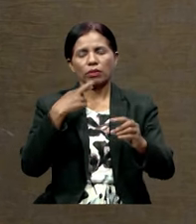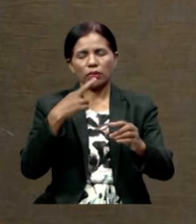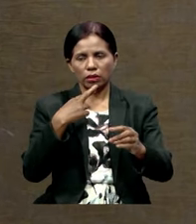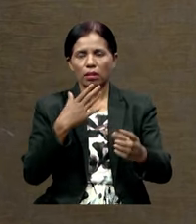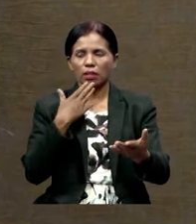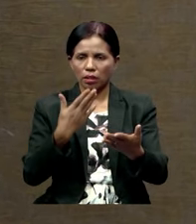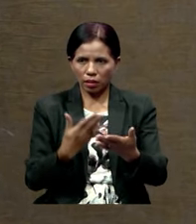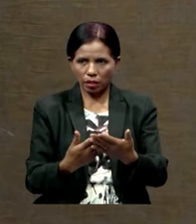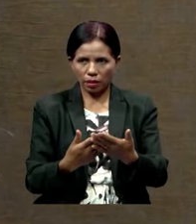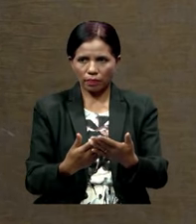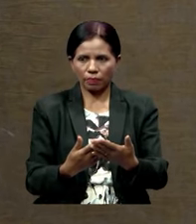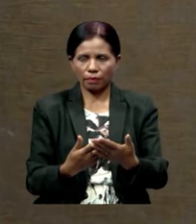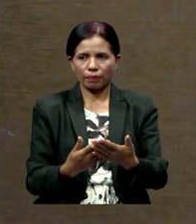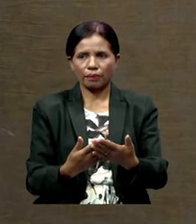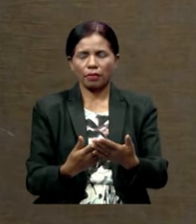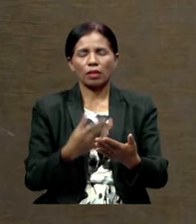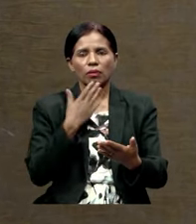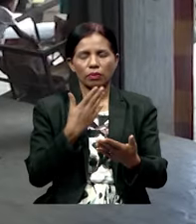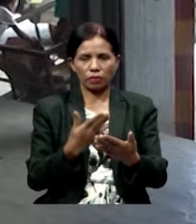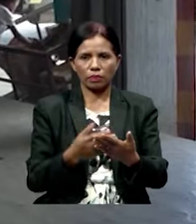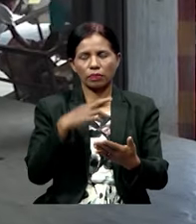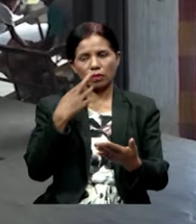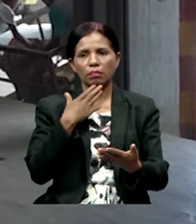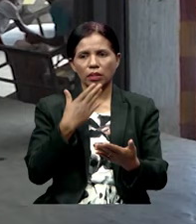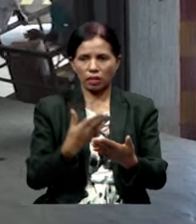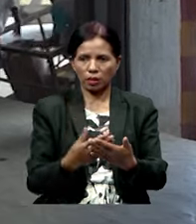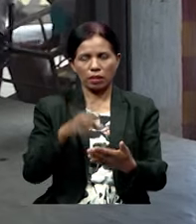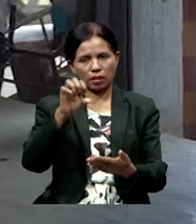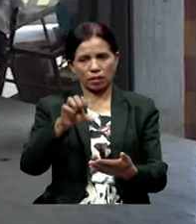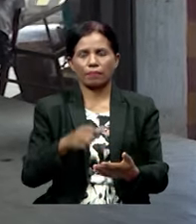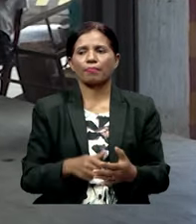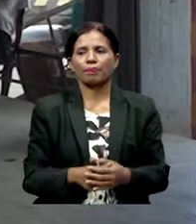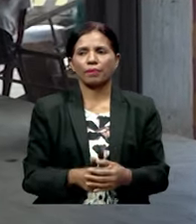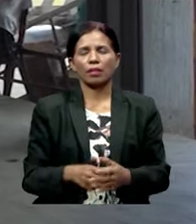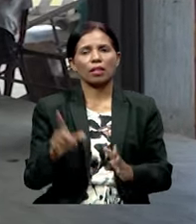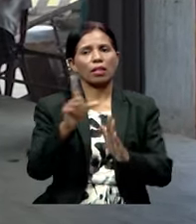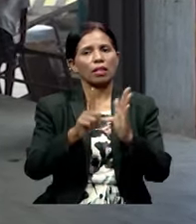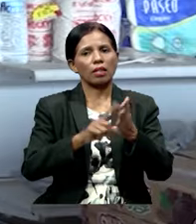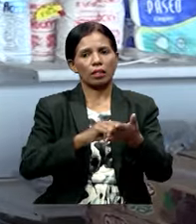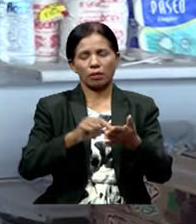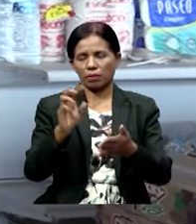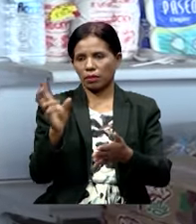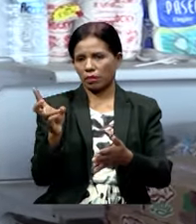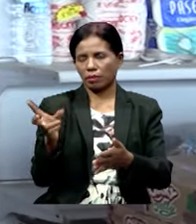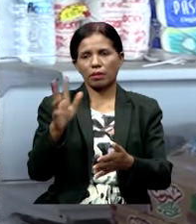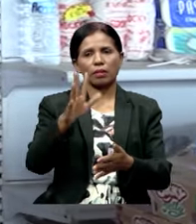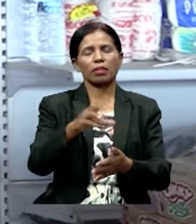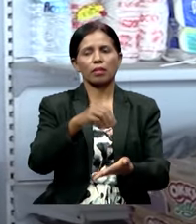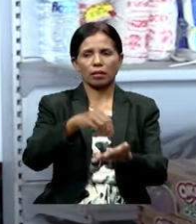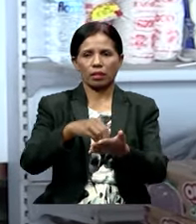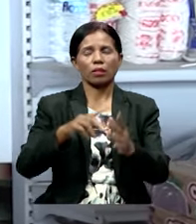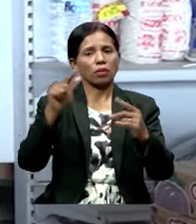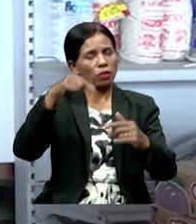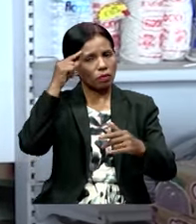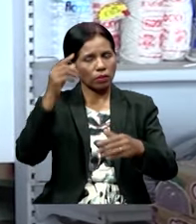tipo la tipo de fos ne bia. E decretul lei numărul 89 para rehun ruo le sen todo ne prevê governo